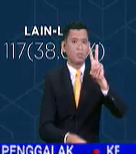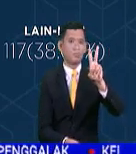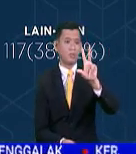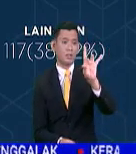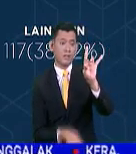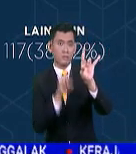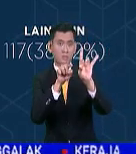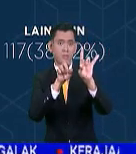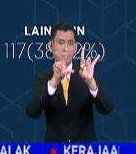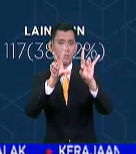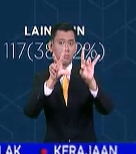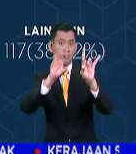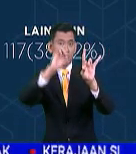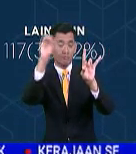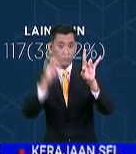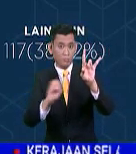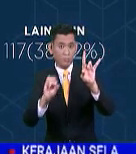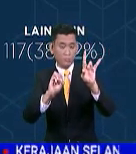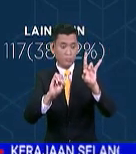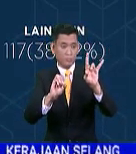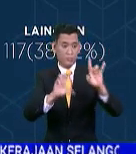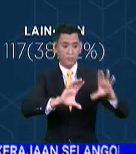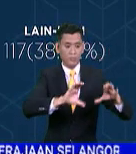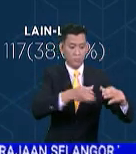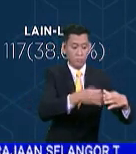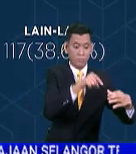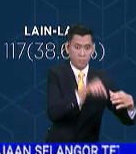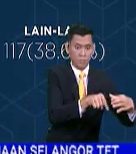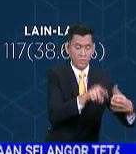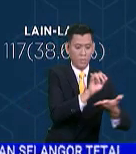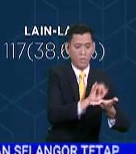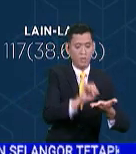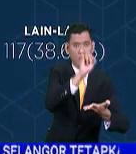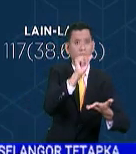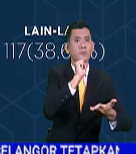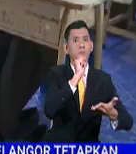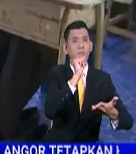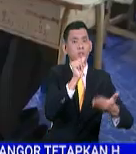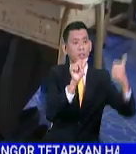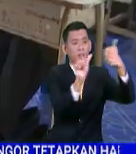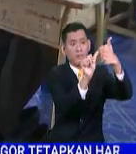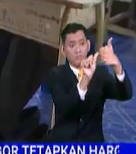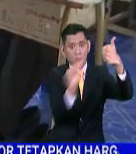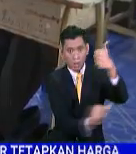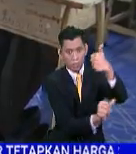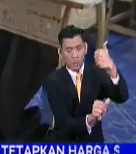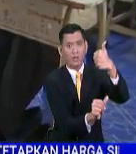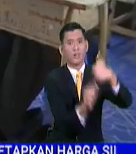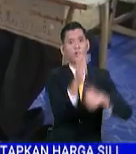28.38% melibatkan institusi pendidikan bukan bawah KPM.